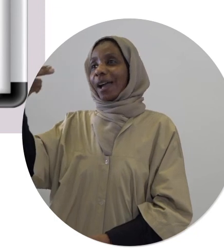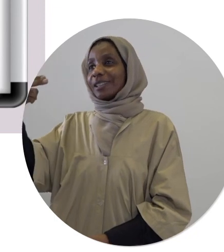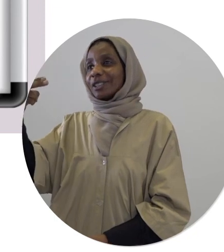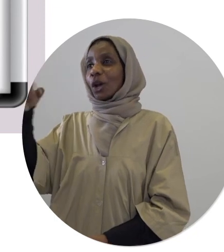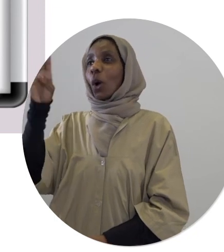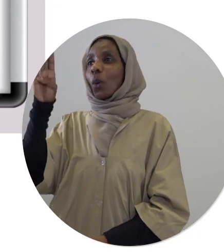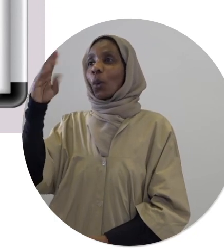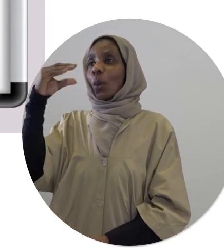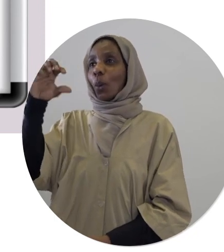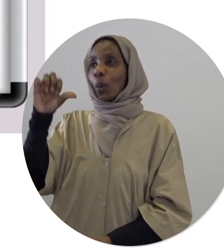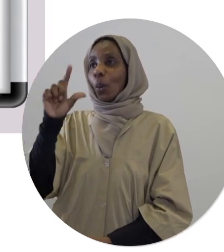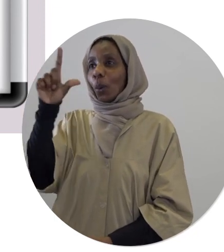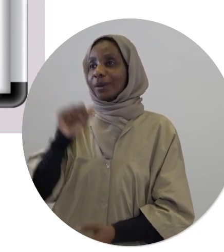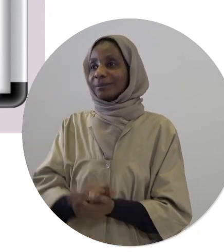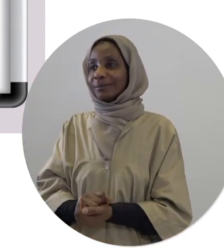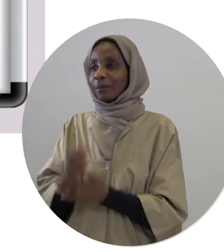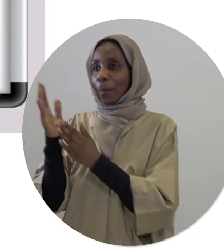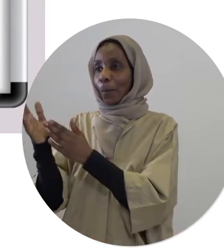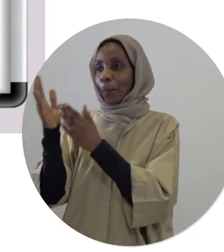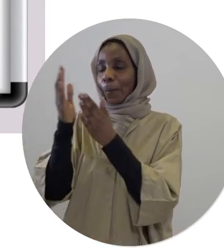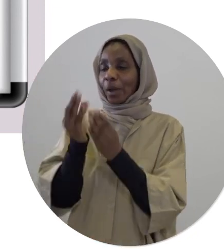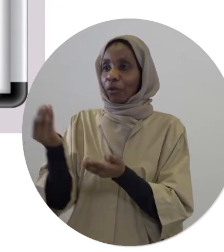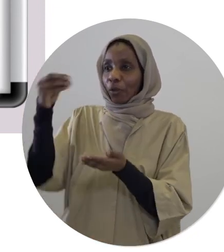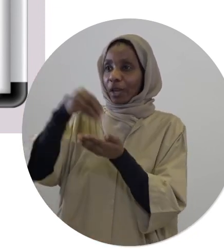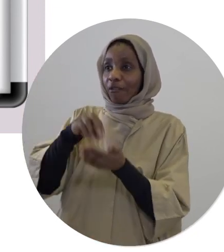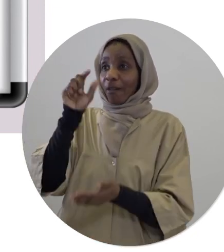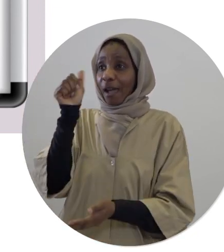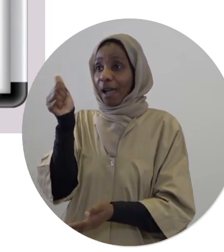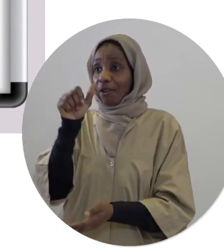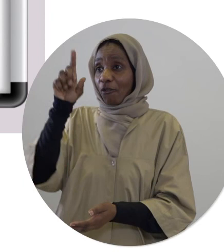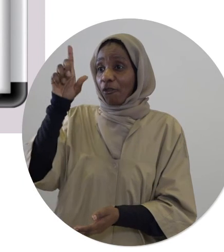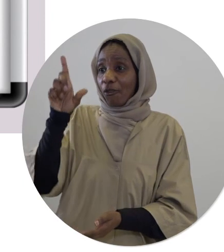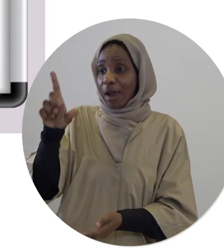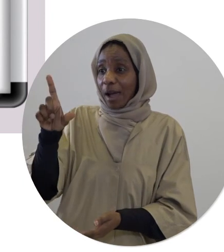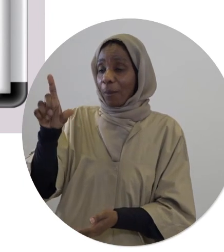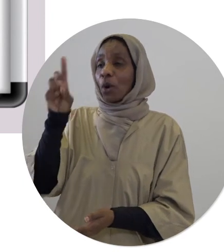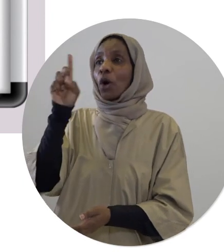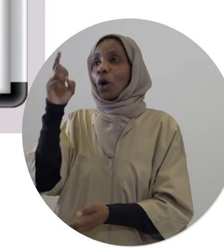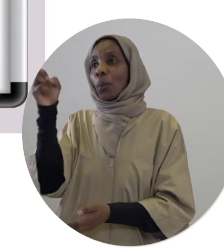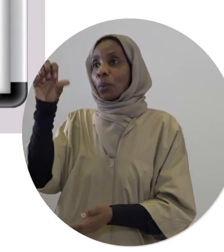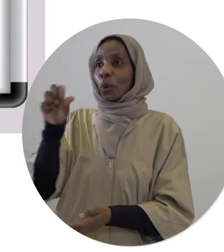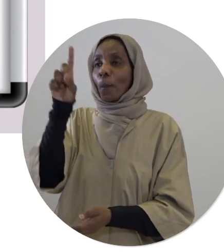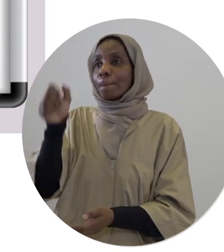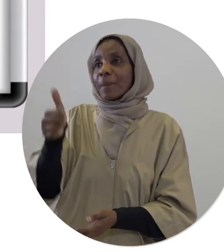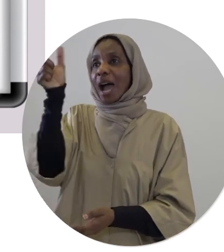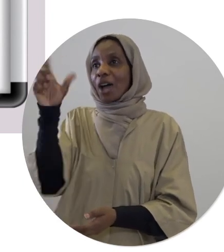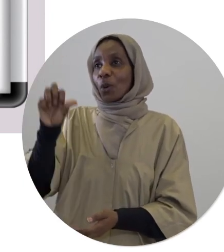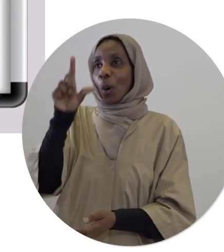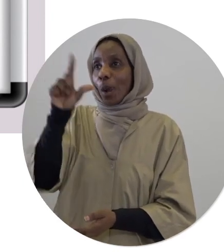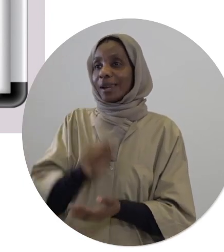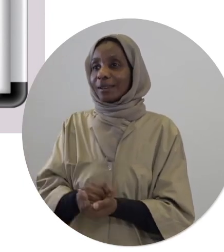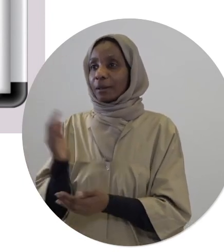بروبانول، العائلة كحول. لو أضفنا ألف لام بروبانال وهو